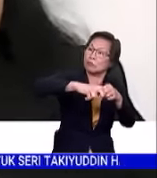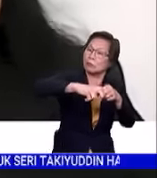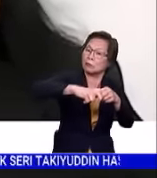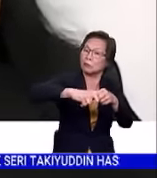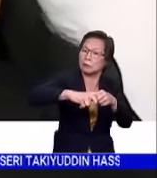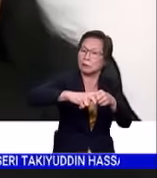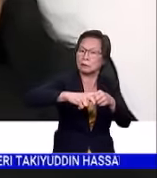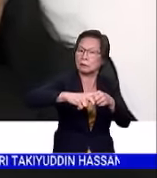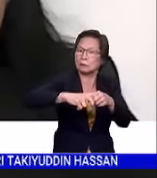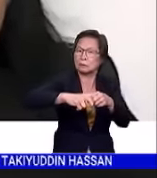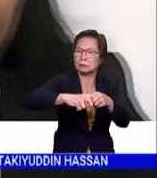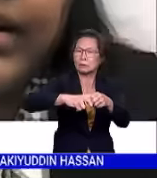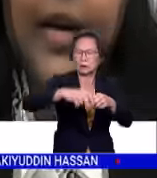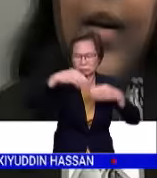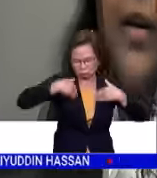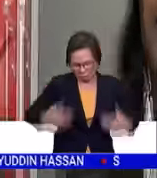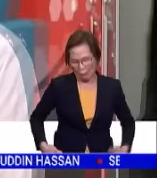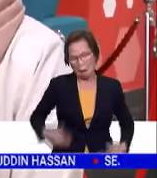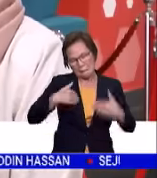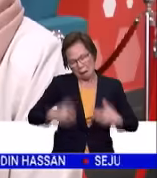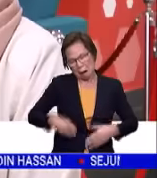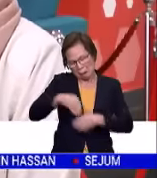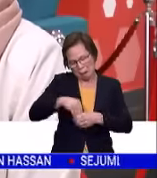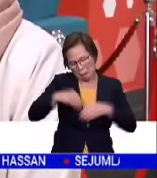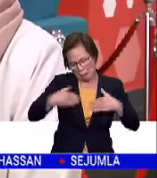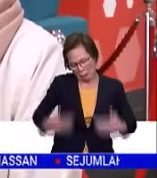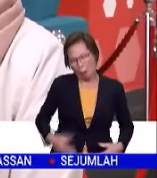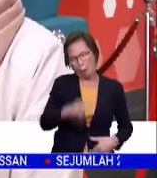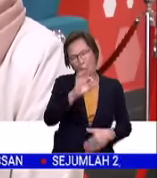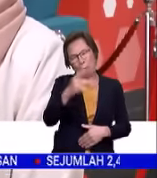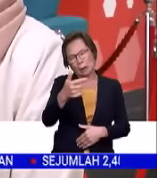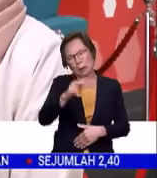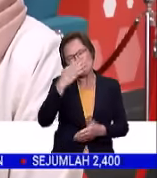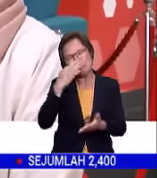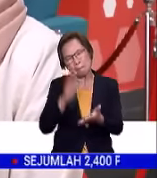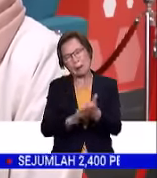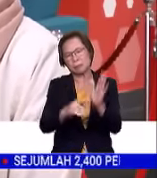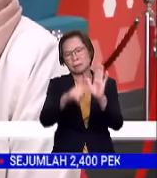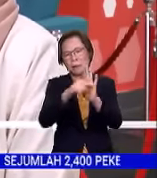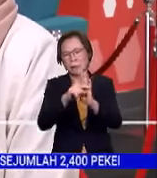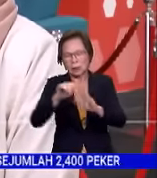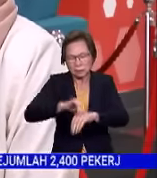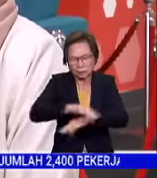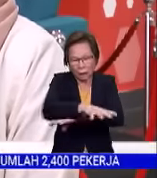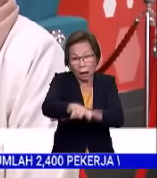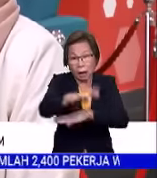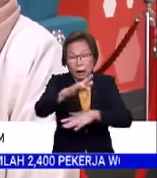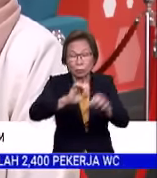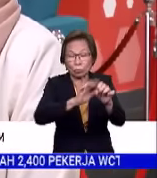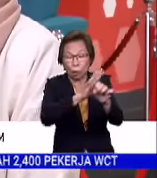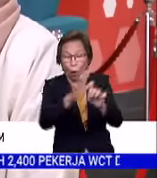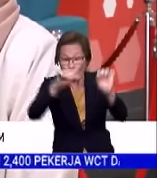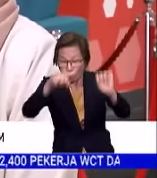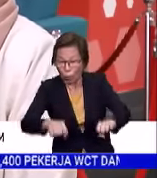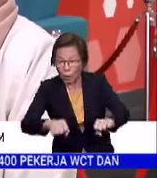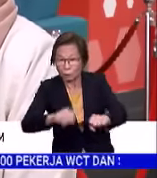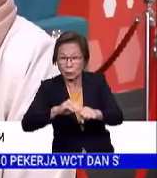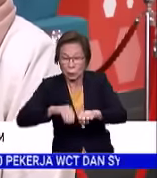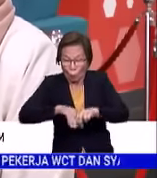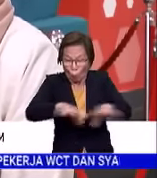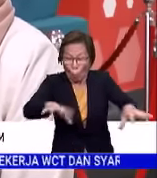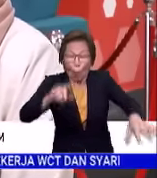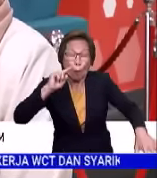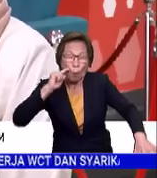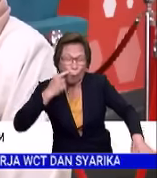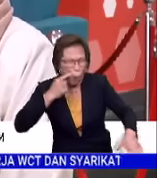memberi kesan kepada organ-organ dalaman. Pesakit-pesakit walaupun mendapat jangkitan COVID boleh mendapat jangkitan yang